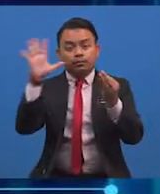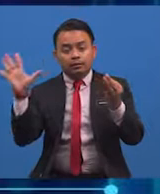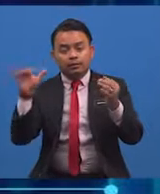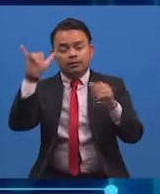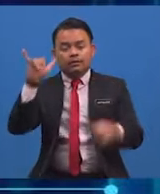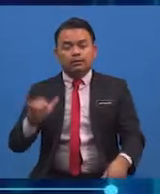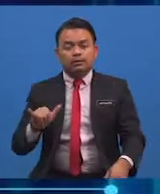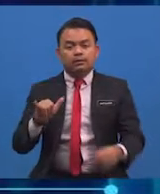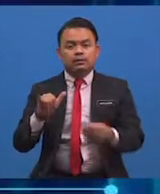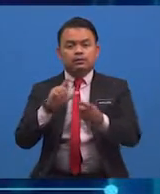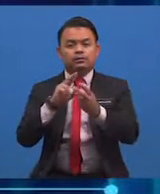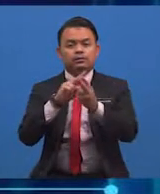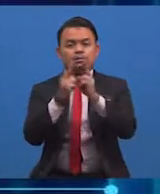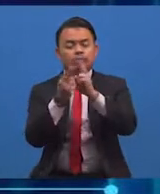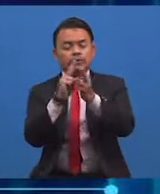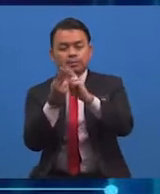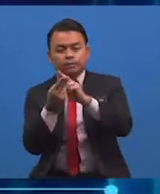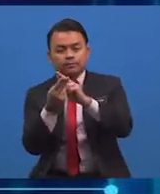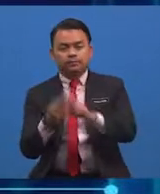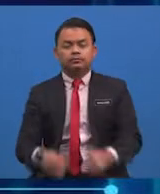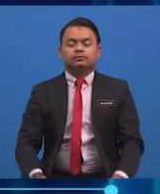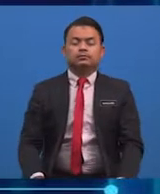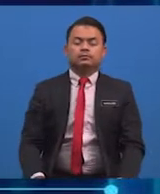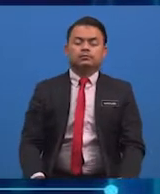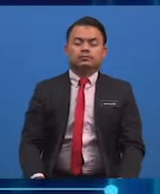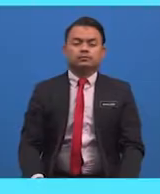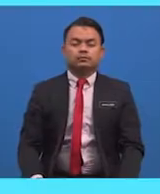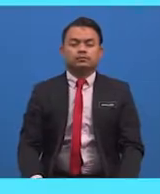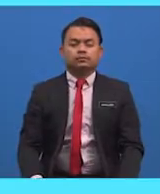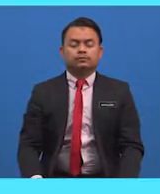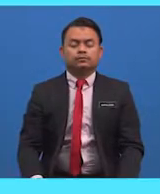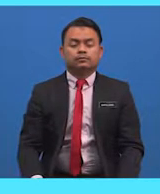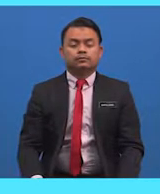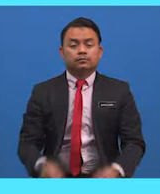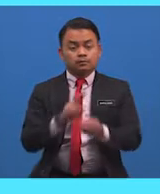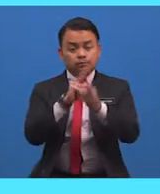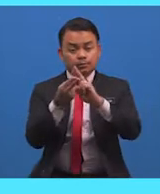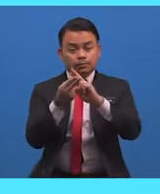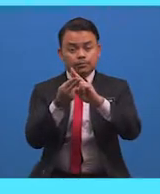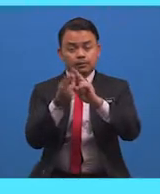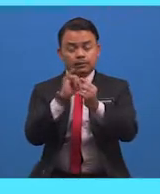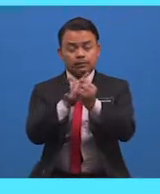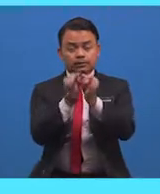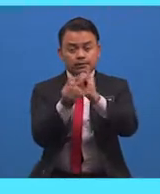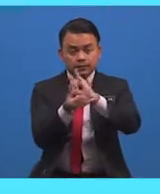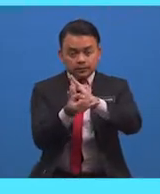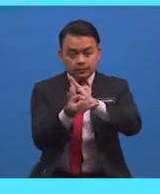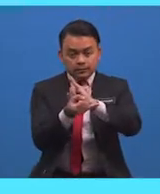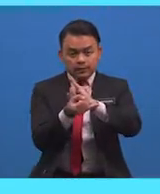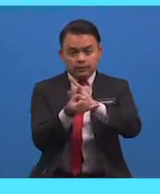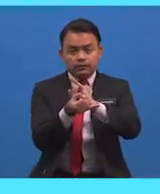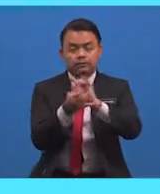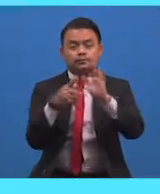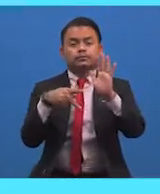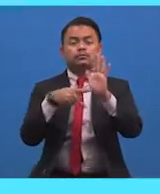arah angin yang berubah secara drastik dan sebagainya. Perubahan iklim ini berpunca daripada pelbagai